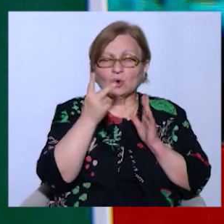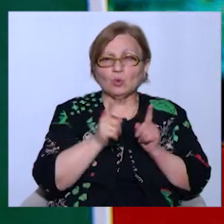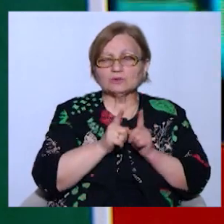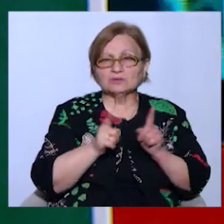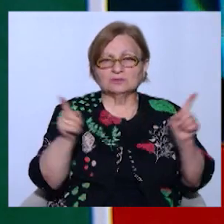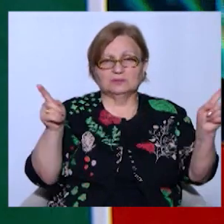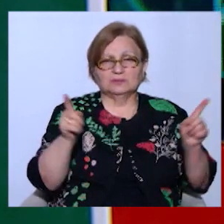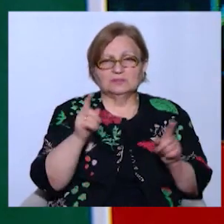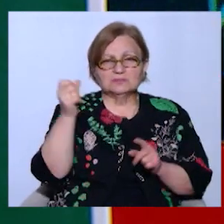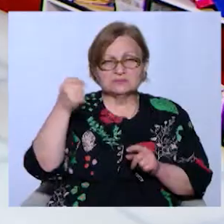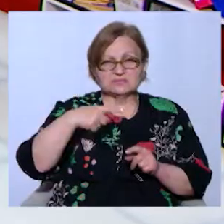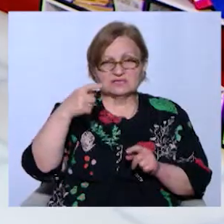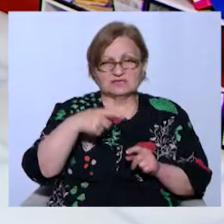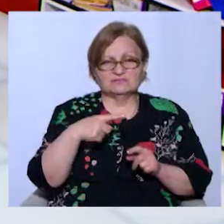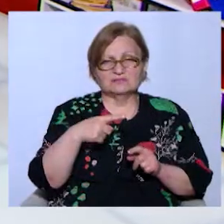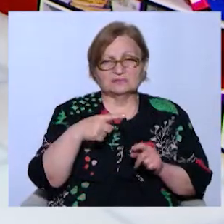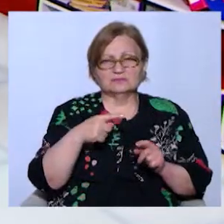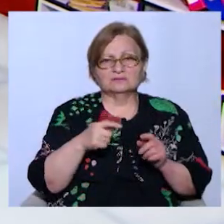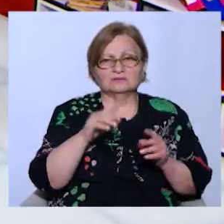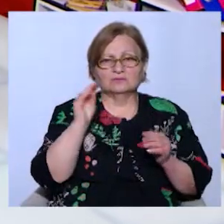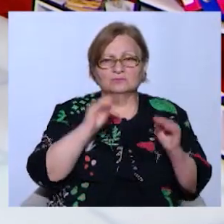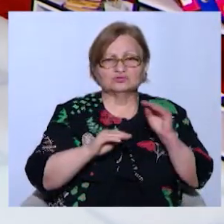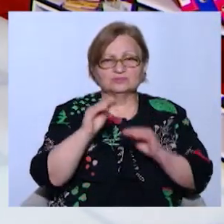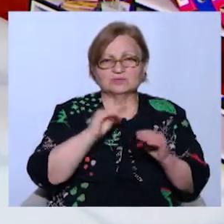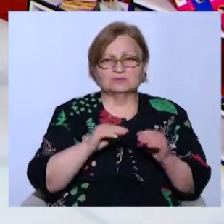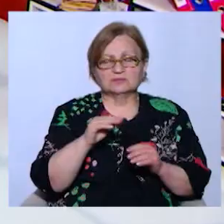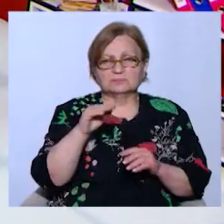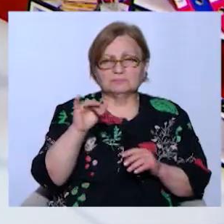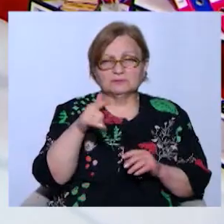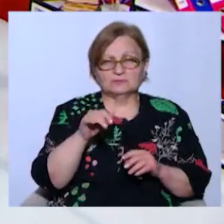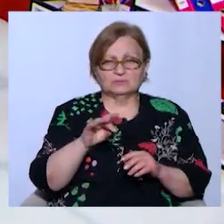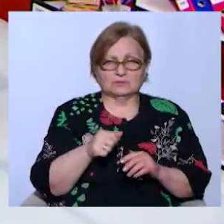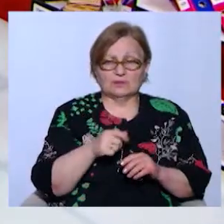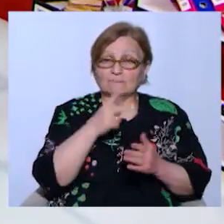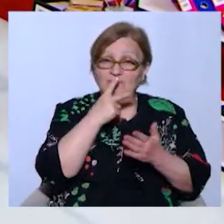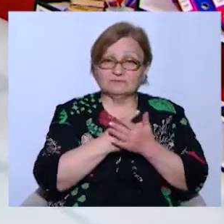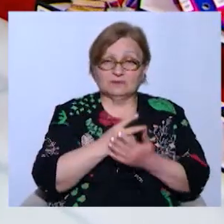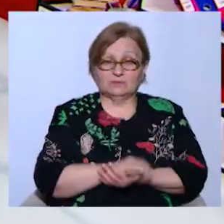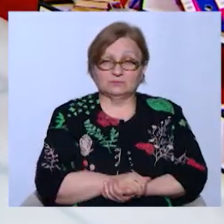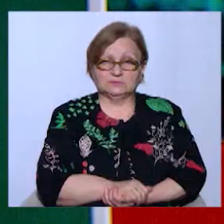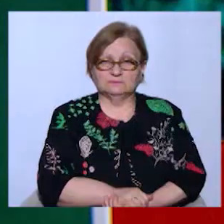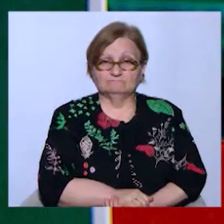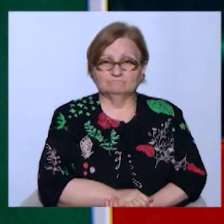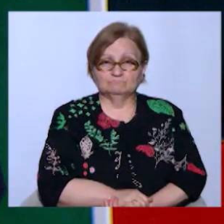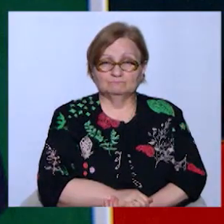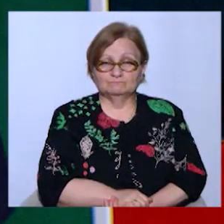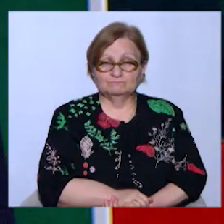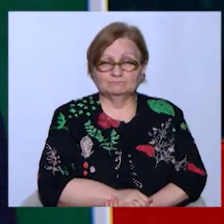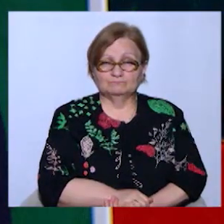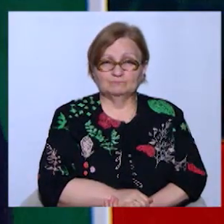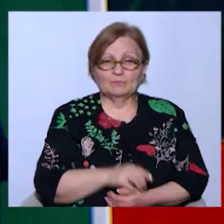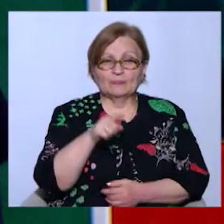ორი სხივით შედგენილი ფიგურა. კუთხე. აბა ახლა ნახოთ. ამ